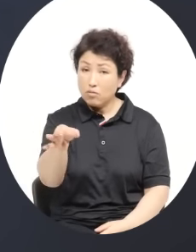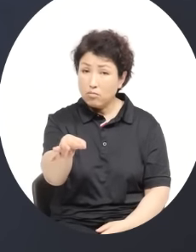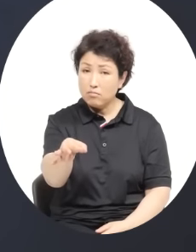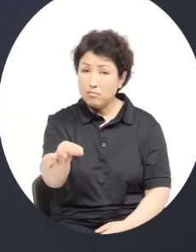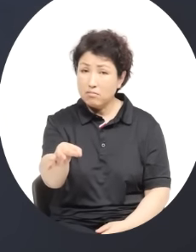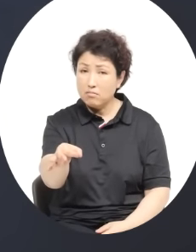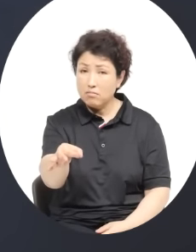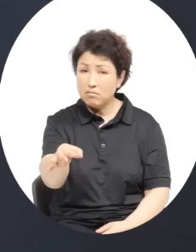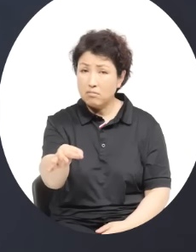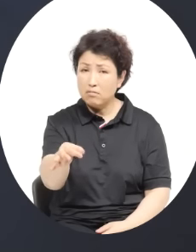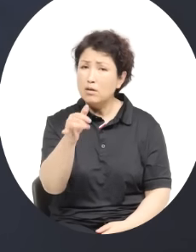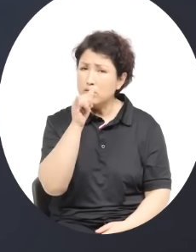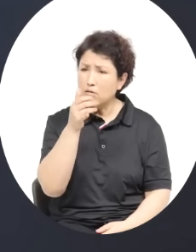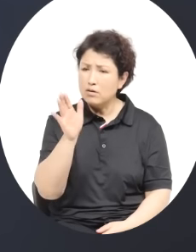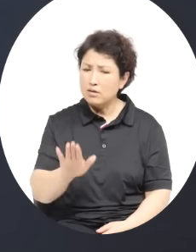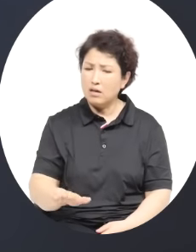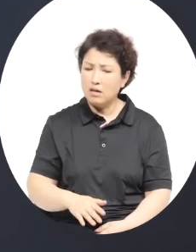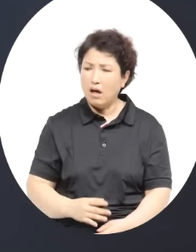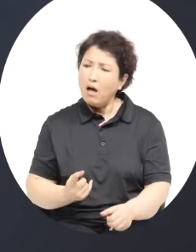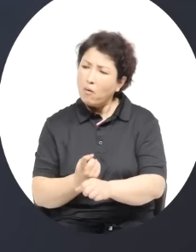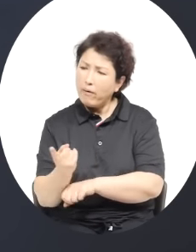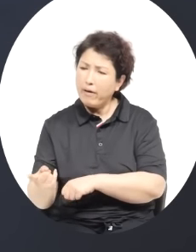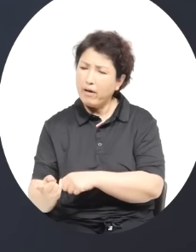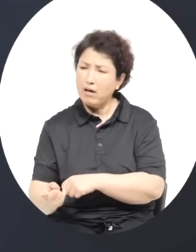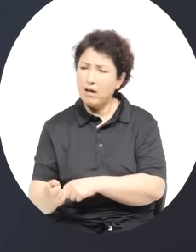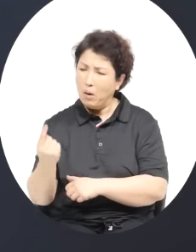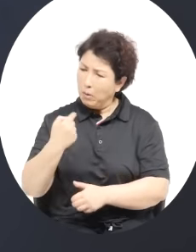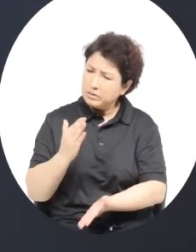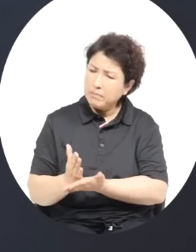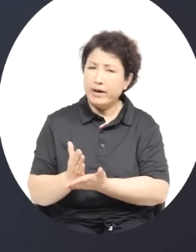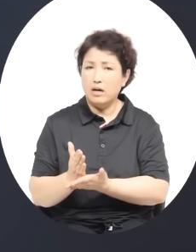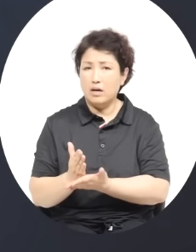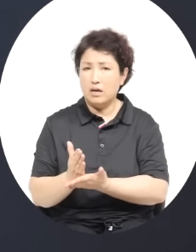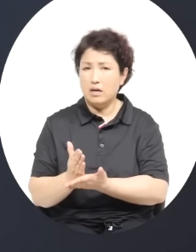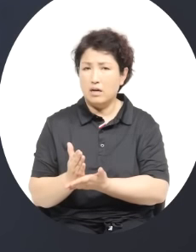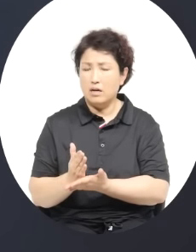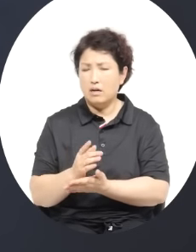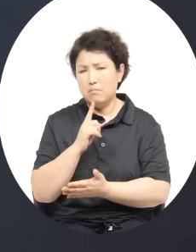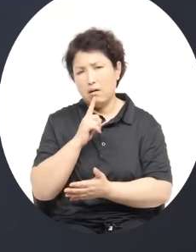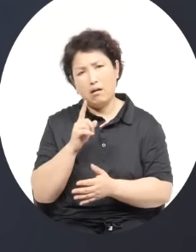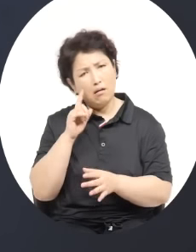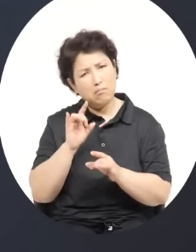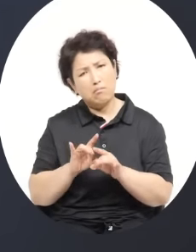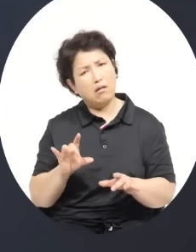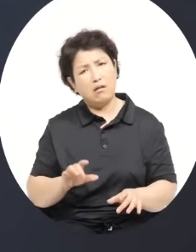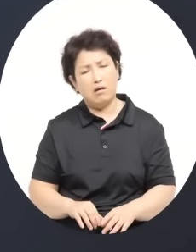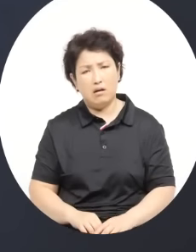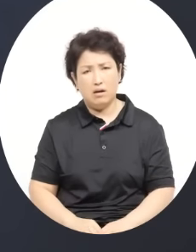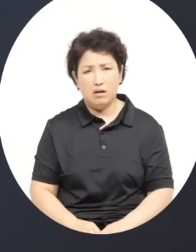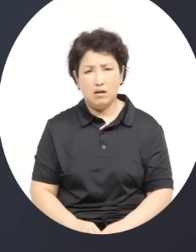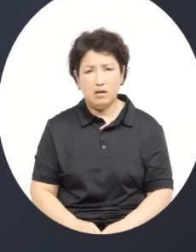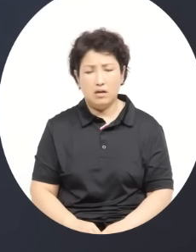경제적으로는 지원을 받으면서 예를 들면 다른 건안 하겠다. 이런 거는 안 맞다는 거 있지.